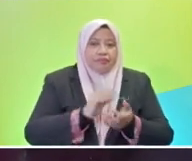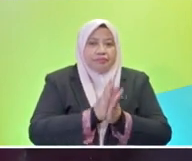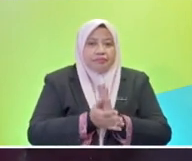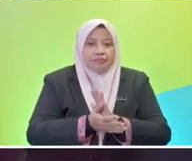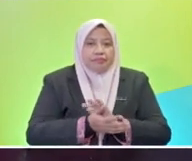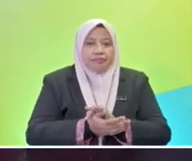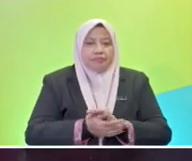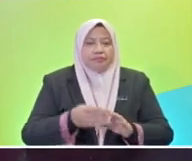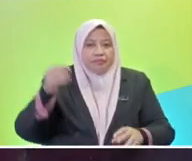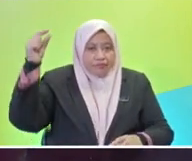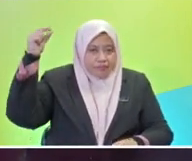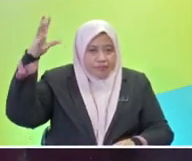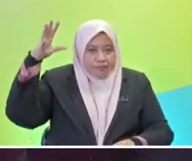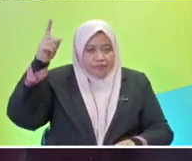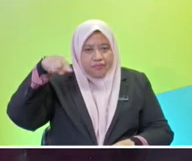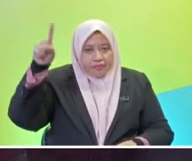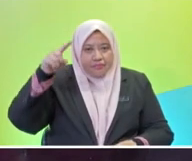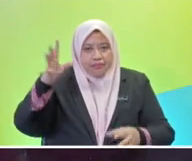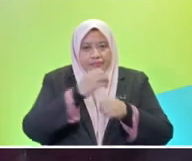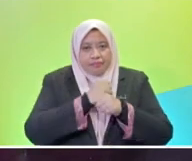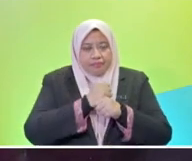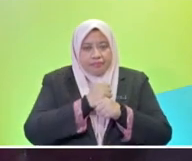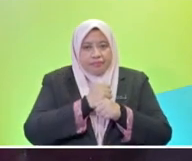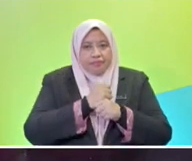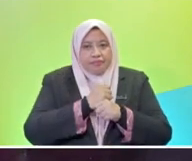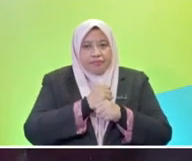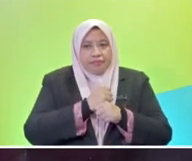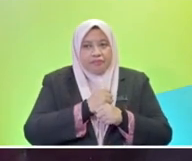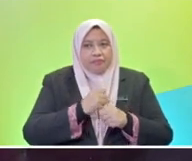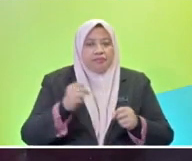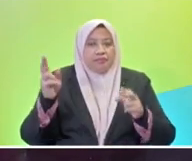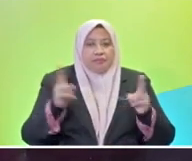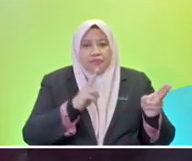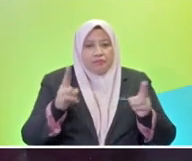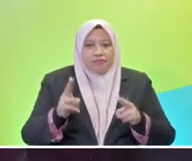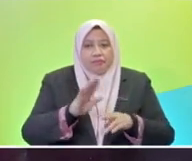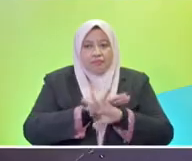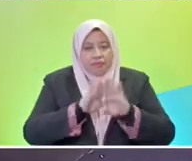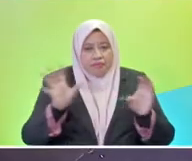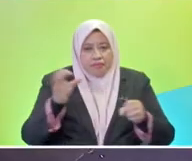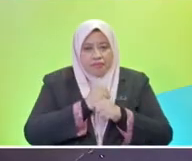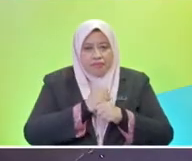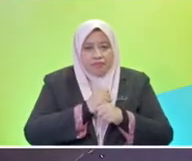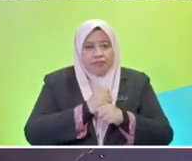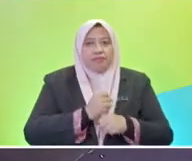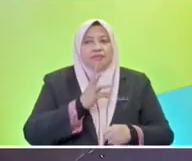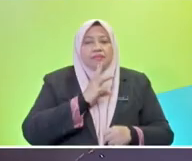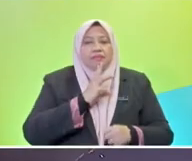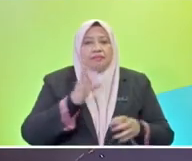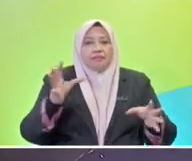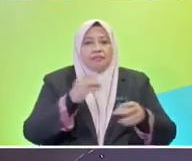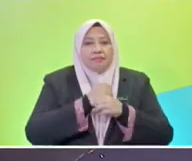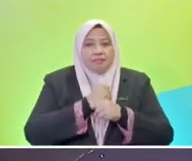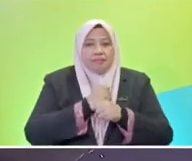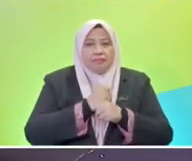tadi cahaya matahari dapat. Kan? Lepas tu udara dia tak dapat, cikgu. Tapi air dia